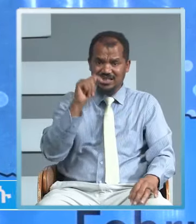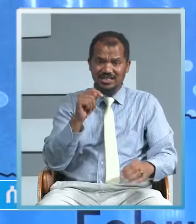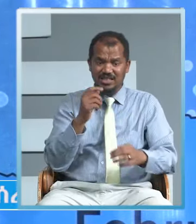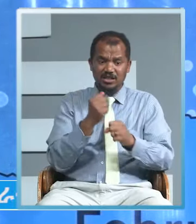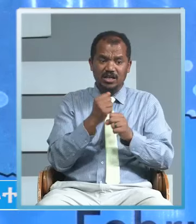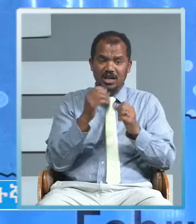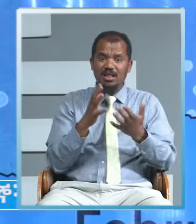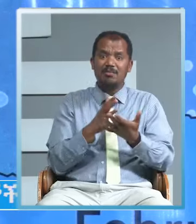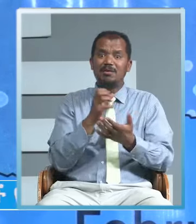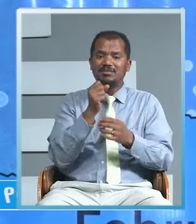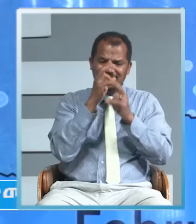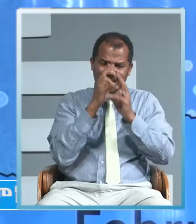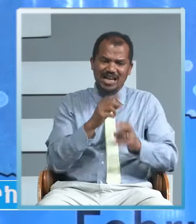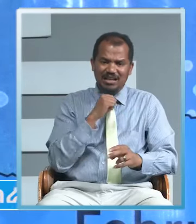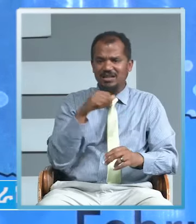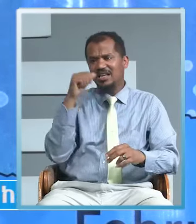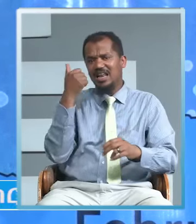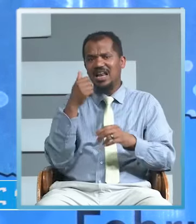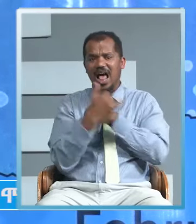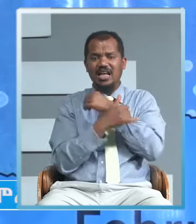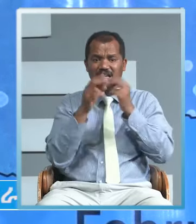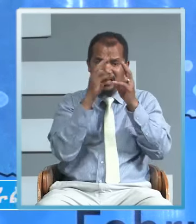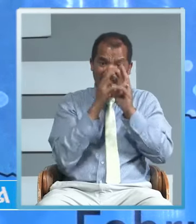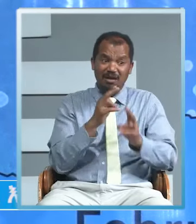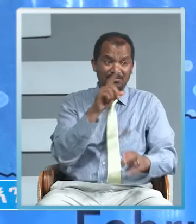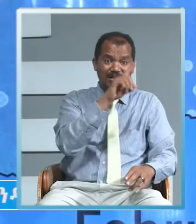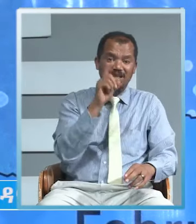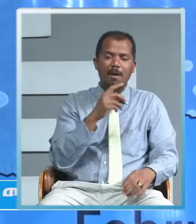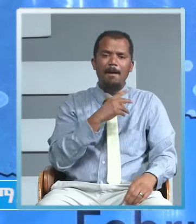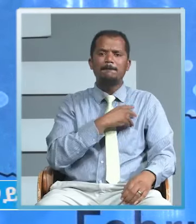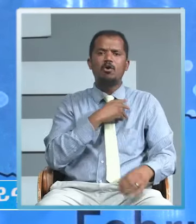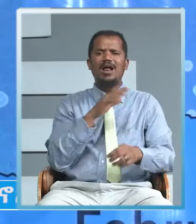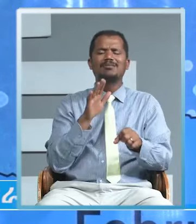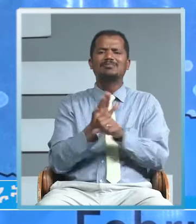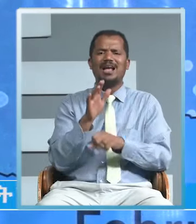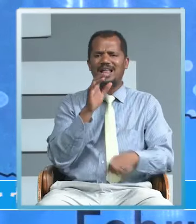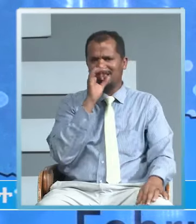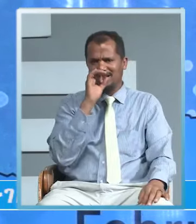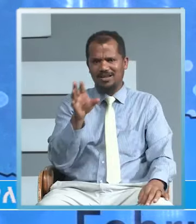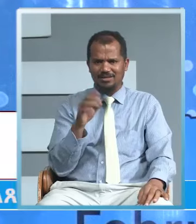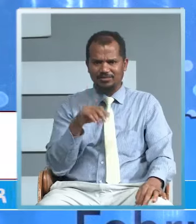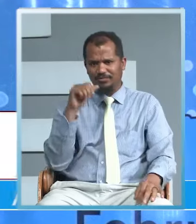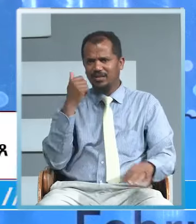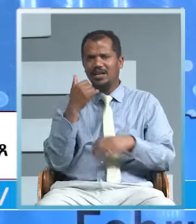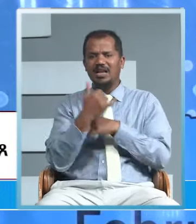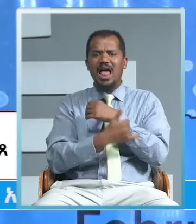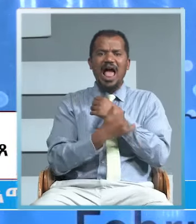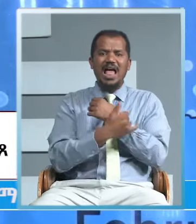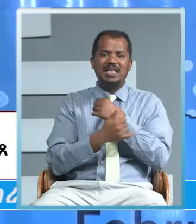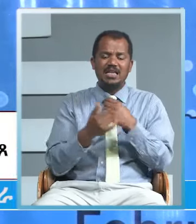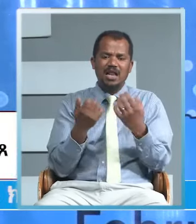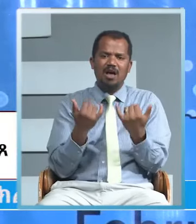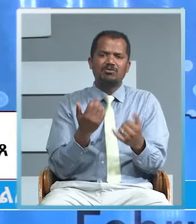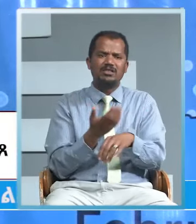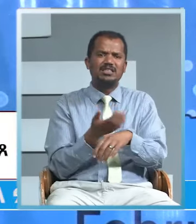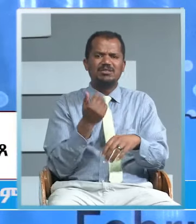የፍልሰተኛ ሰራተኛ መብት ሳናከብር ሌላ ሀገር እንዲያከብር መጠየቅ የሞራል ብቃት የለንም ሌላ ሀገር ሄደን አሁን